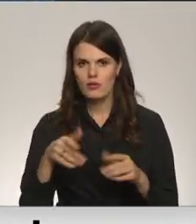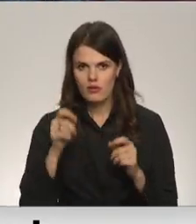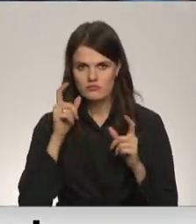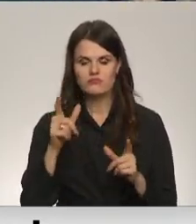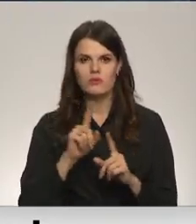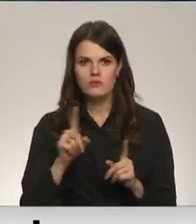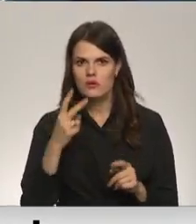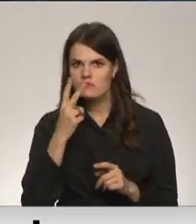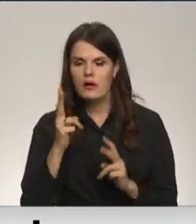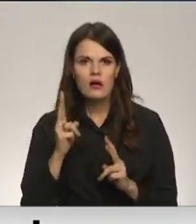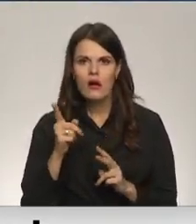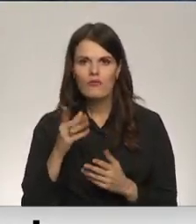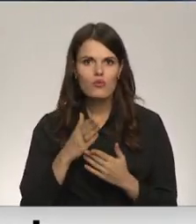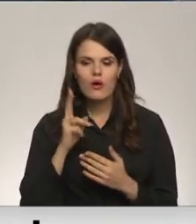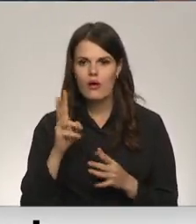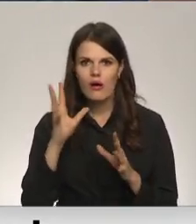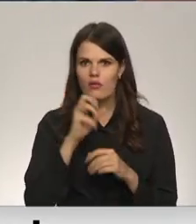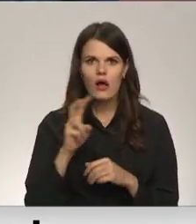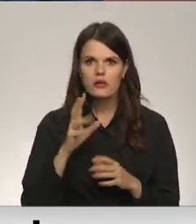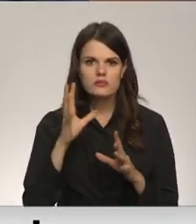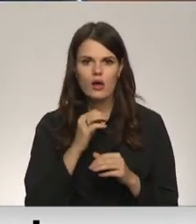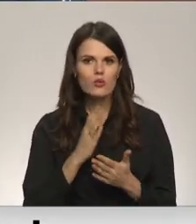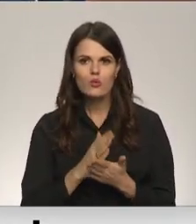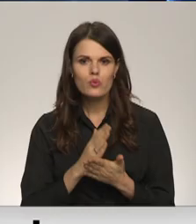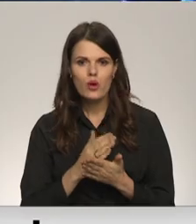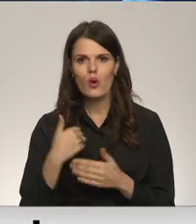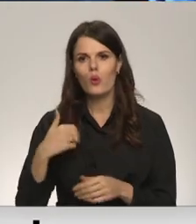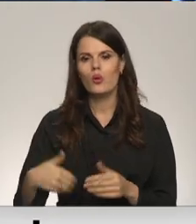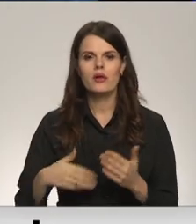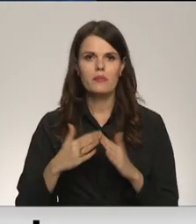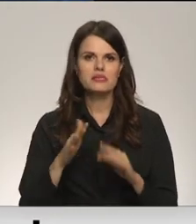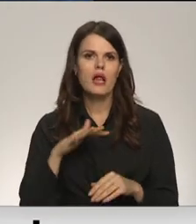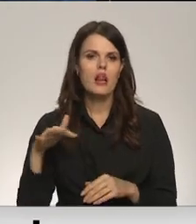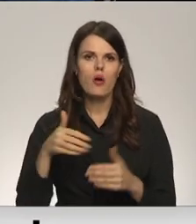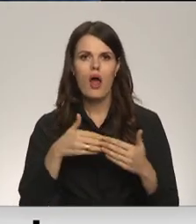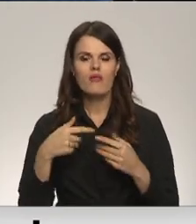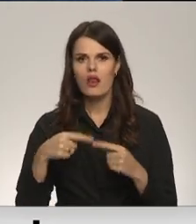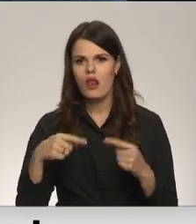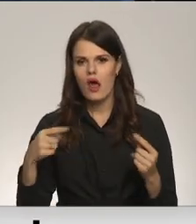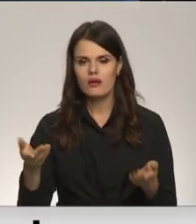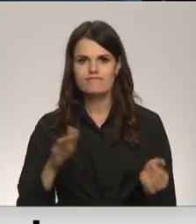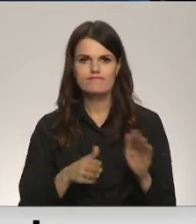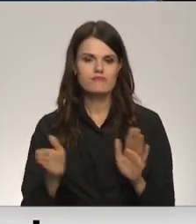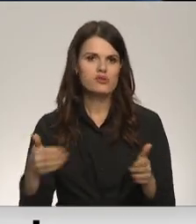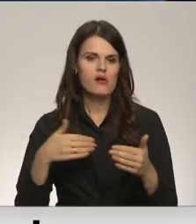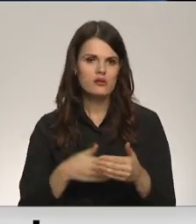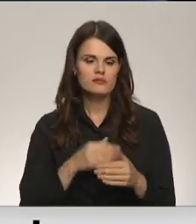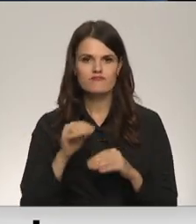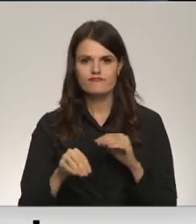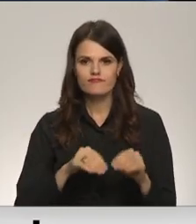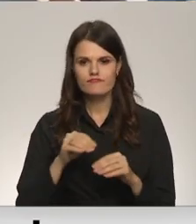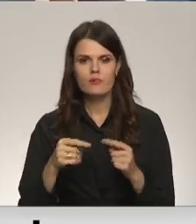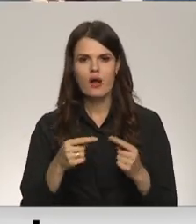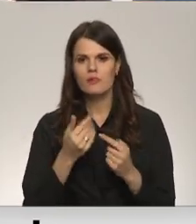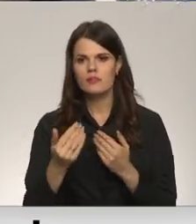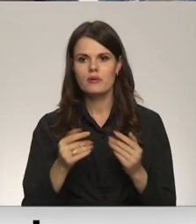ar to, kā viņiem iet un kā tas viss tur, kas pa nakti noticis. Kuldīgas pilsētas laukumā atnestās lietas tiek sapakotas pa kastēm pēc